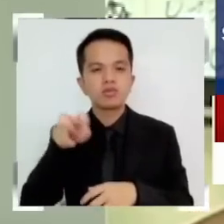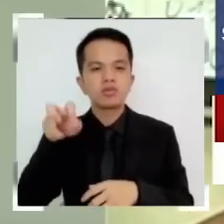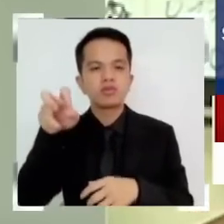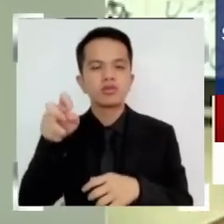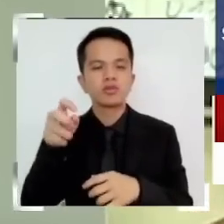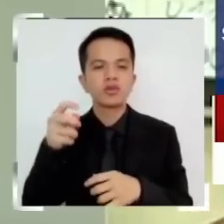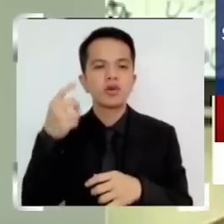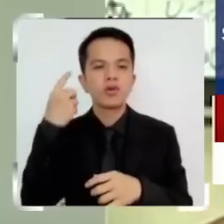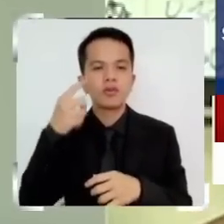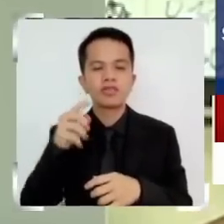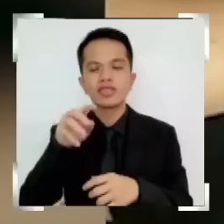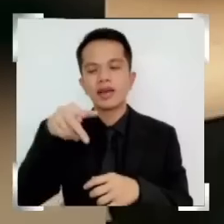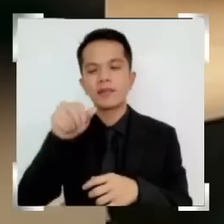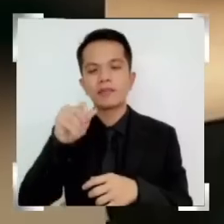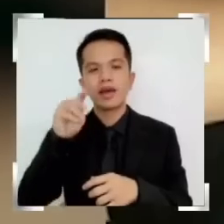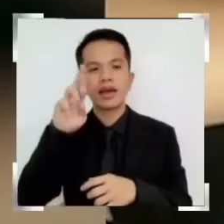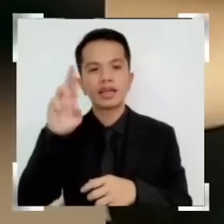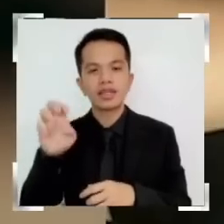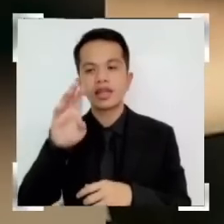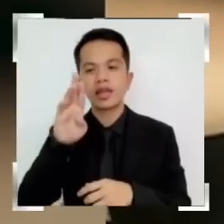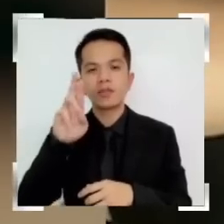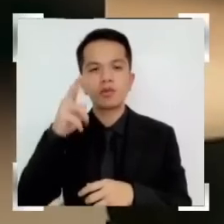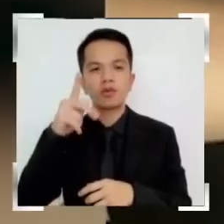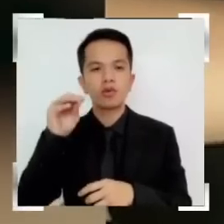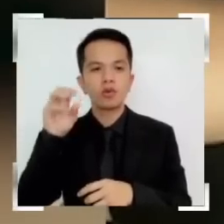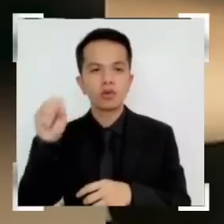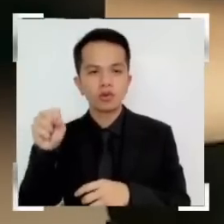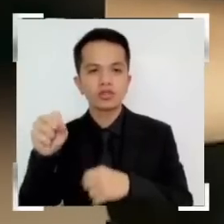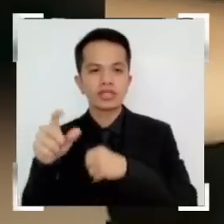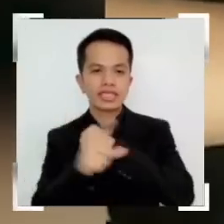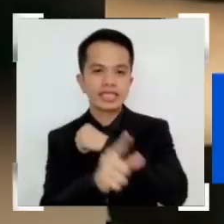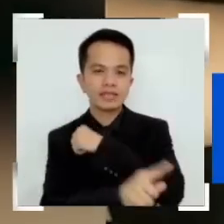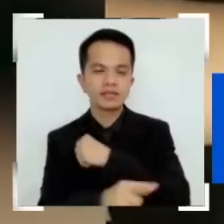sa may Leyte area. Kasi nag-message po yung